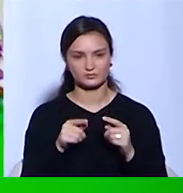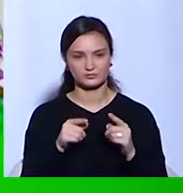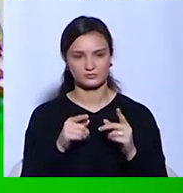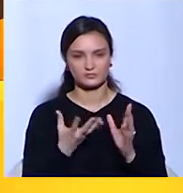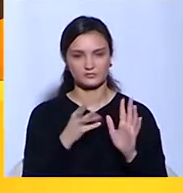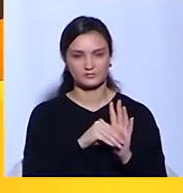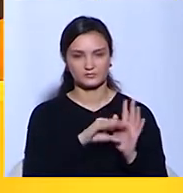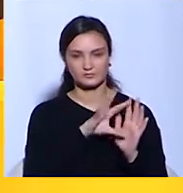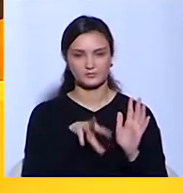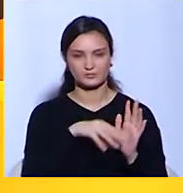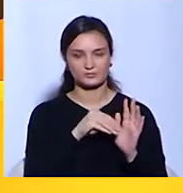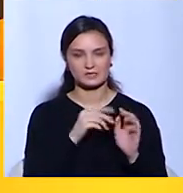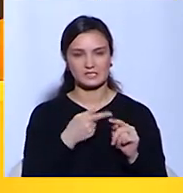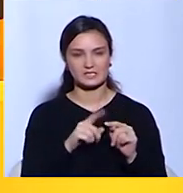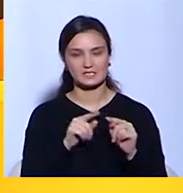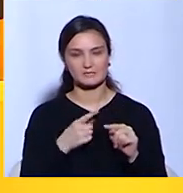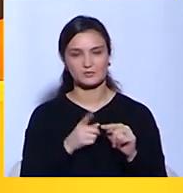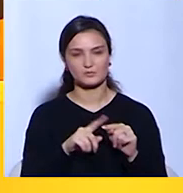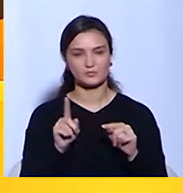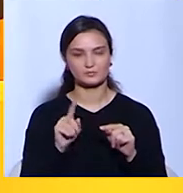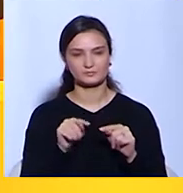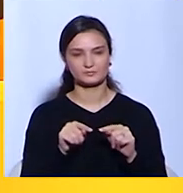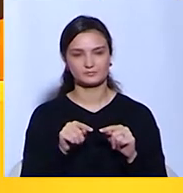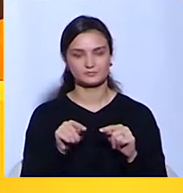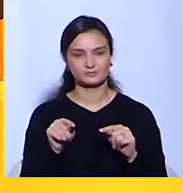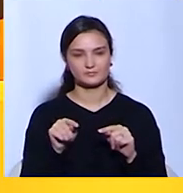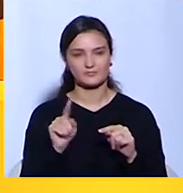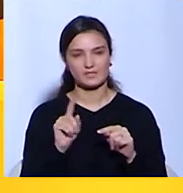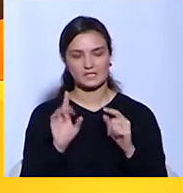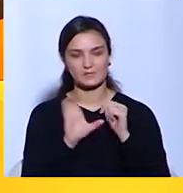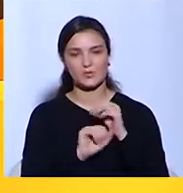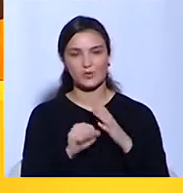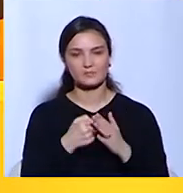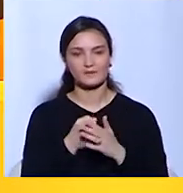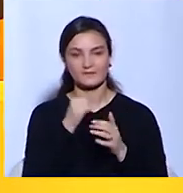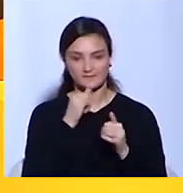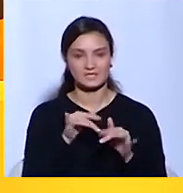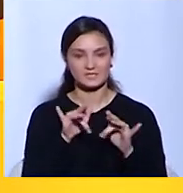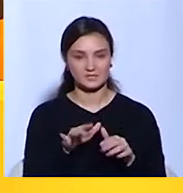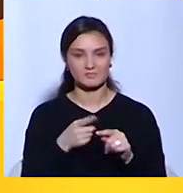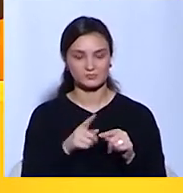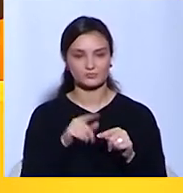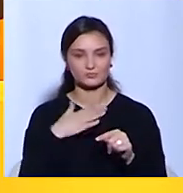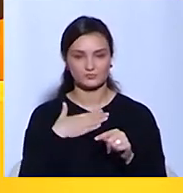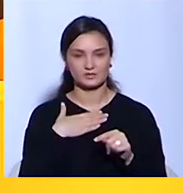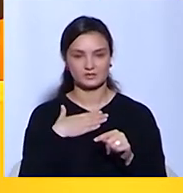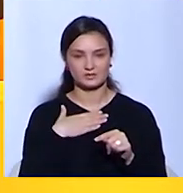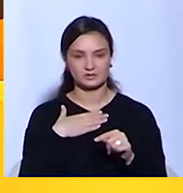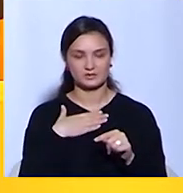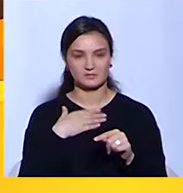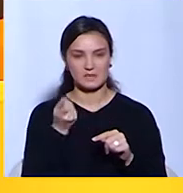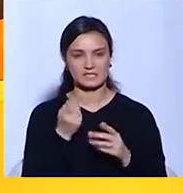წარმომადგენლების გადამუშავებაზე. და ესეც იმიტომ არის, რომ ჩვენ რაღაც ბოლომდე ვერ მივიყვანეთ საქმე და ჩვენი სამუშაო